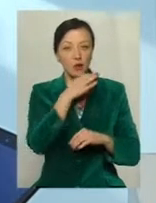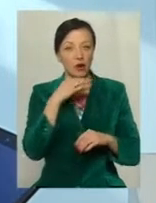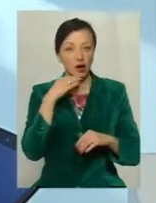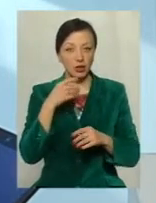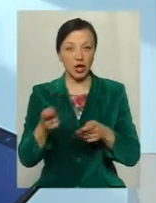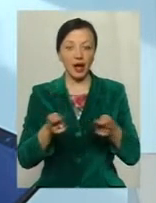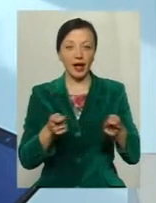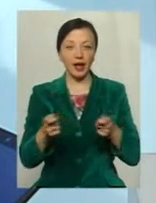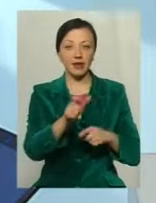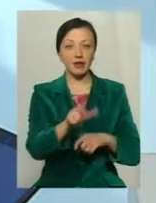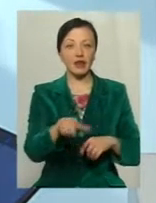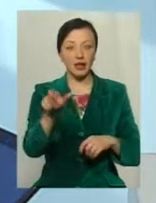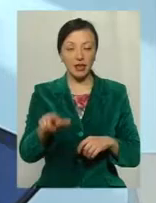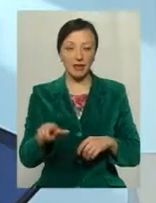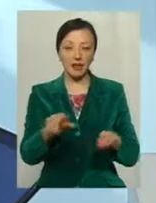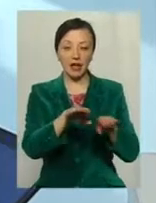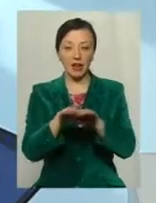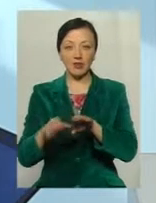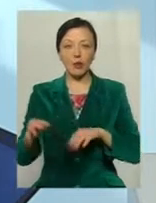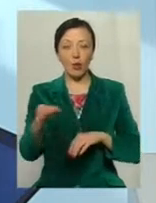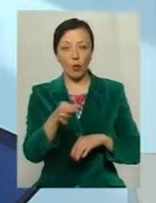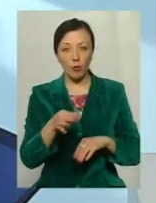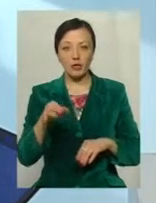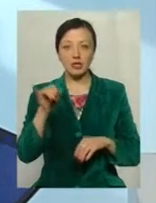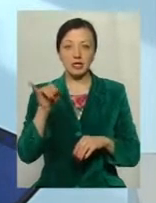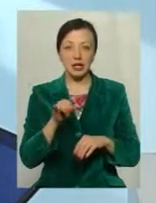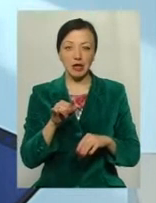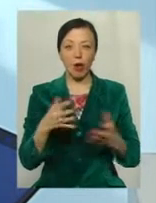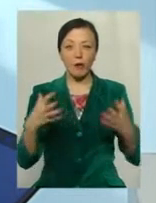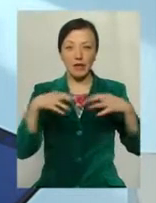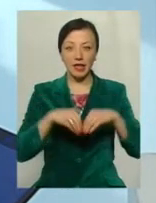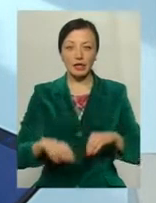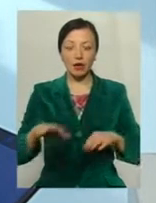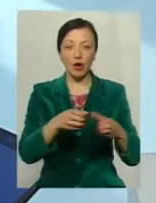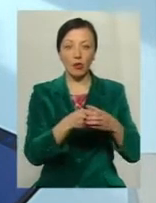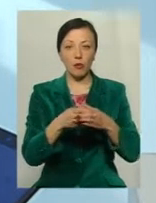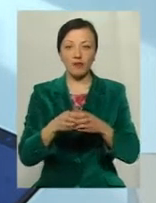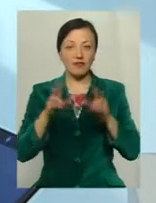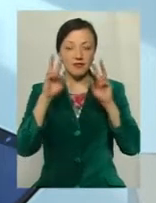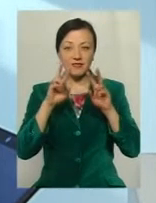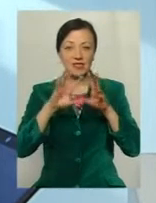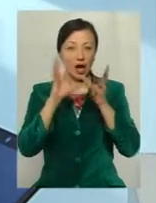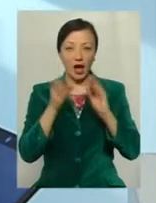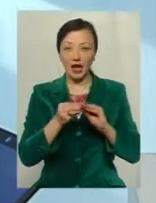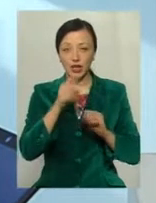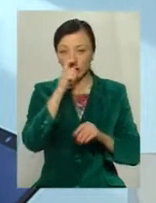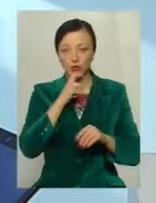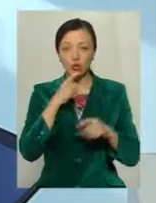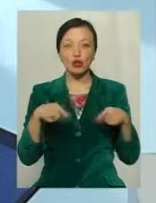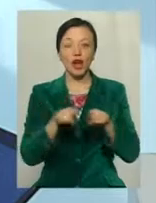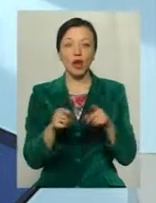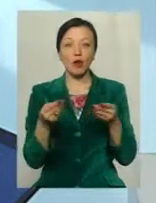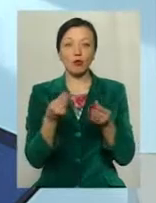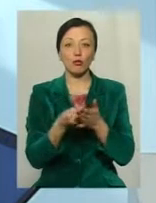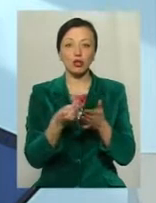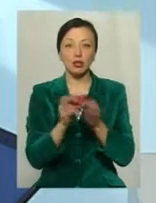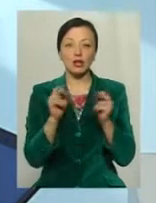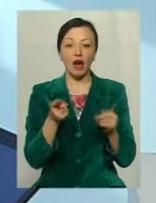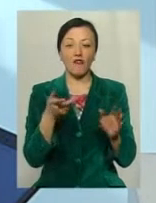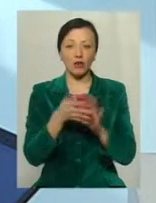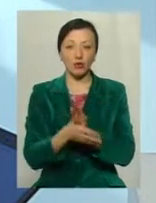адміністрації, тому що не звучало в вашому ефірі, а такі великі кошти, названі слово «шалені», а від цього людям краще стало